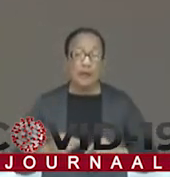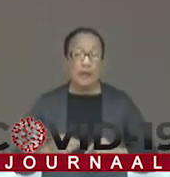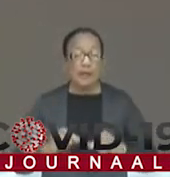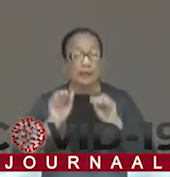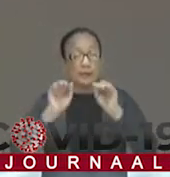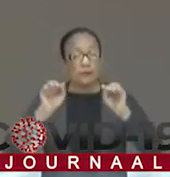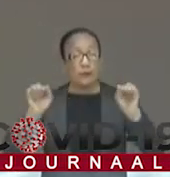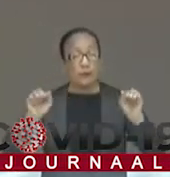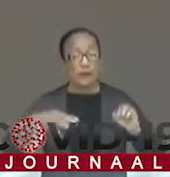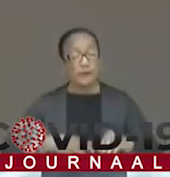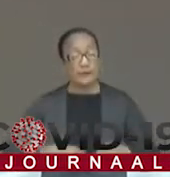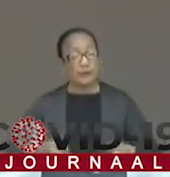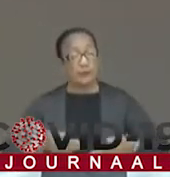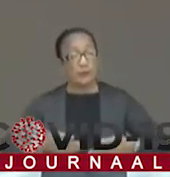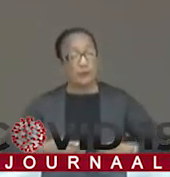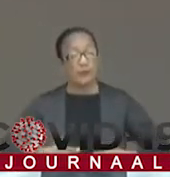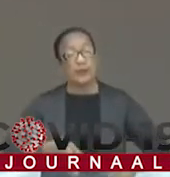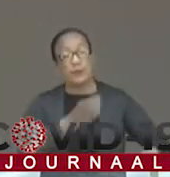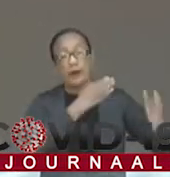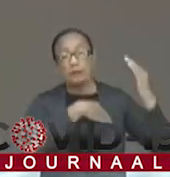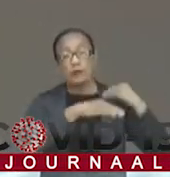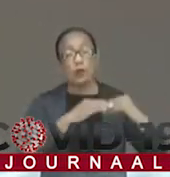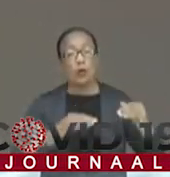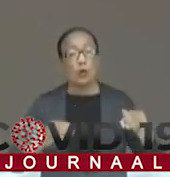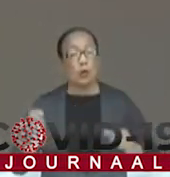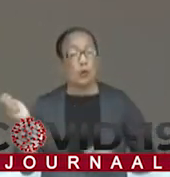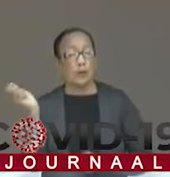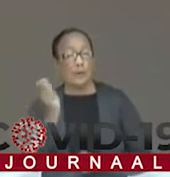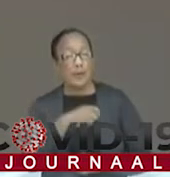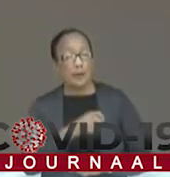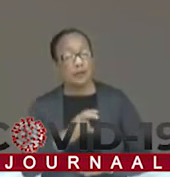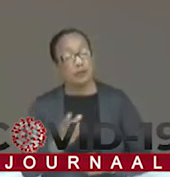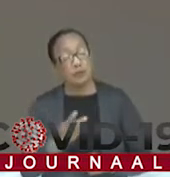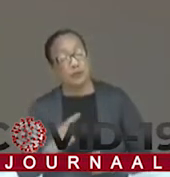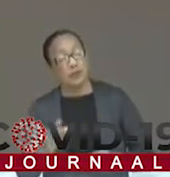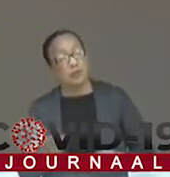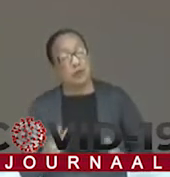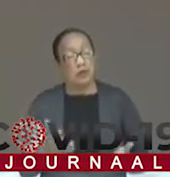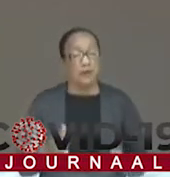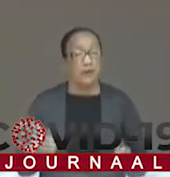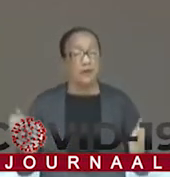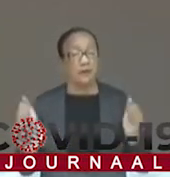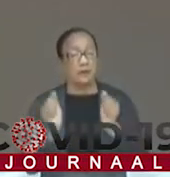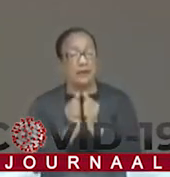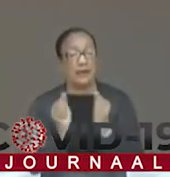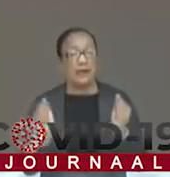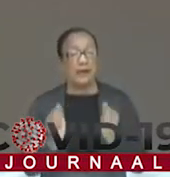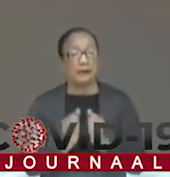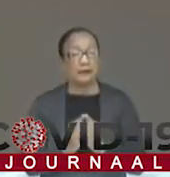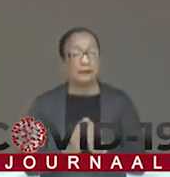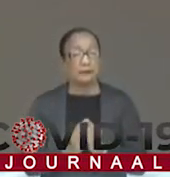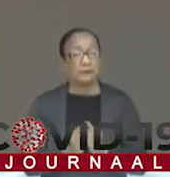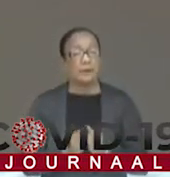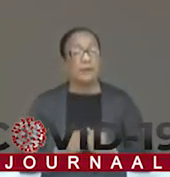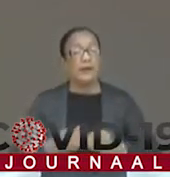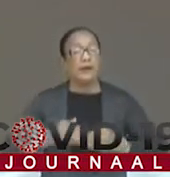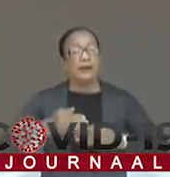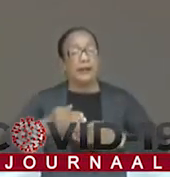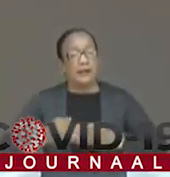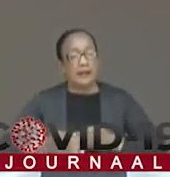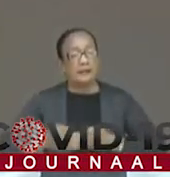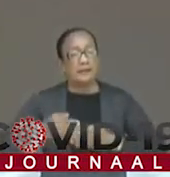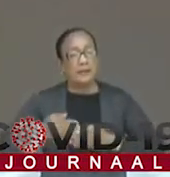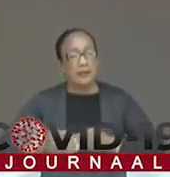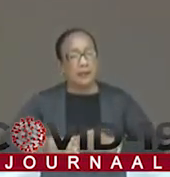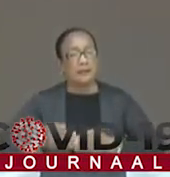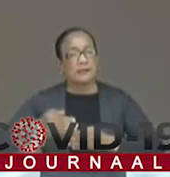afgelopen maanden en ja, jaren ondertussen. Als we nu langzaam maar zeker ook weer